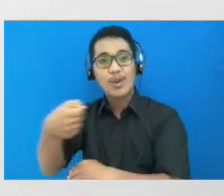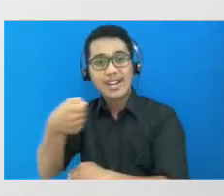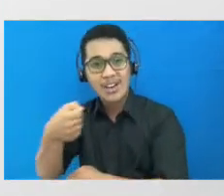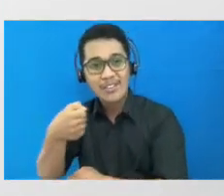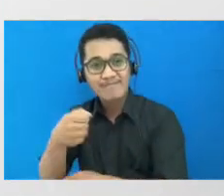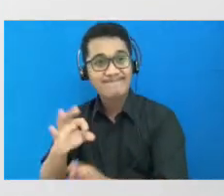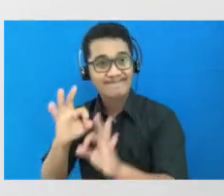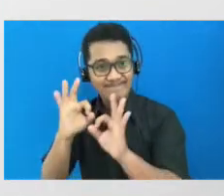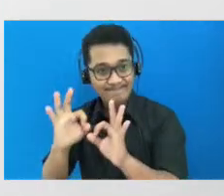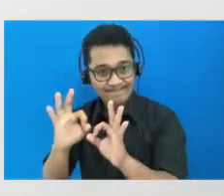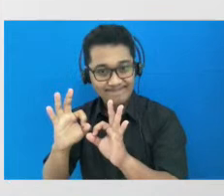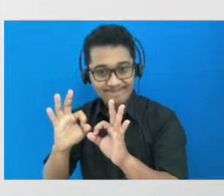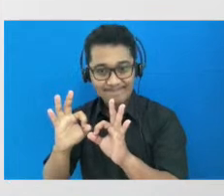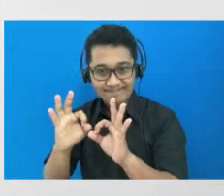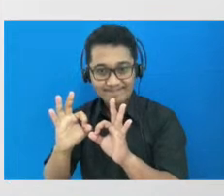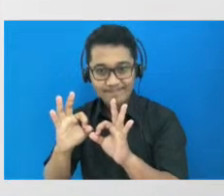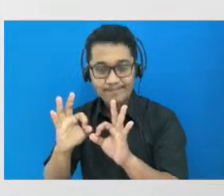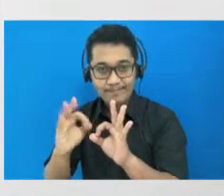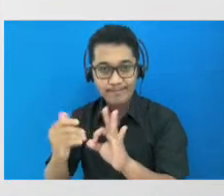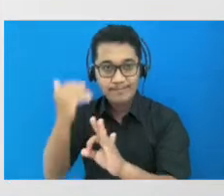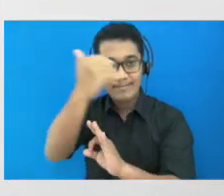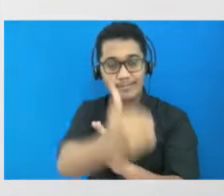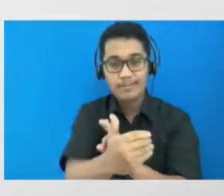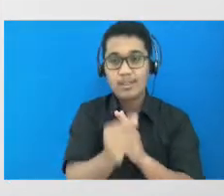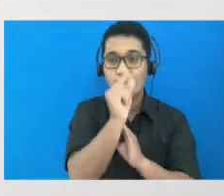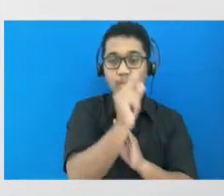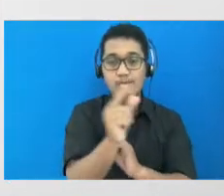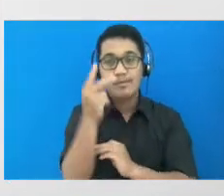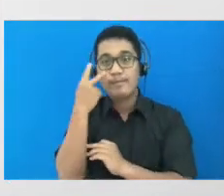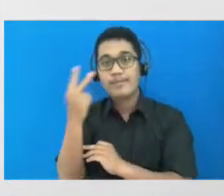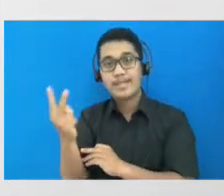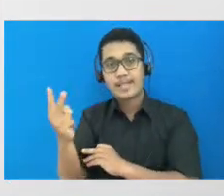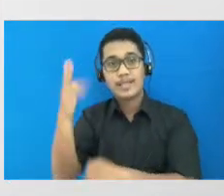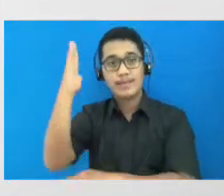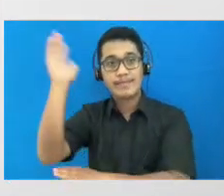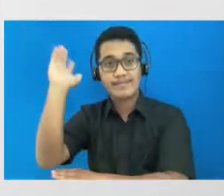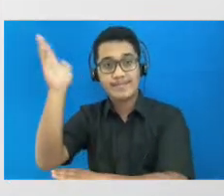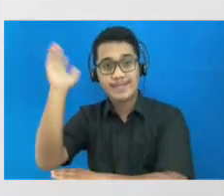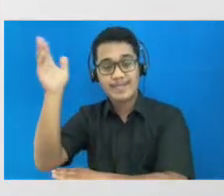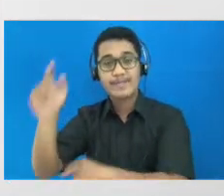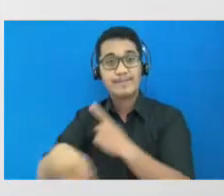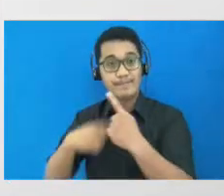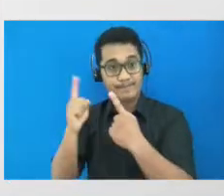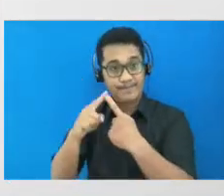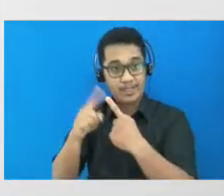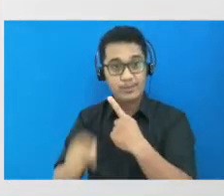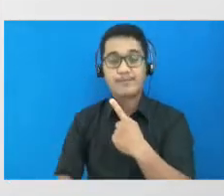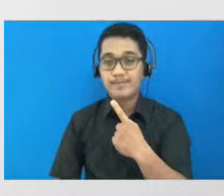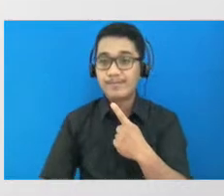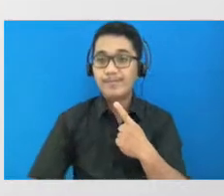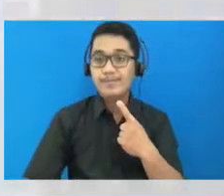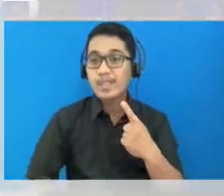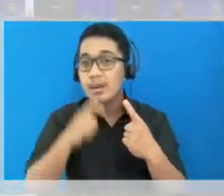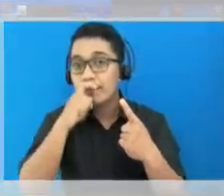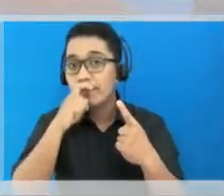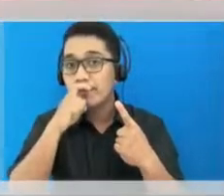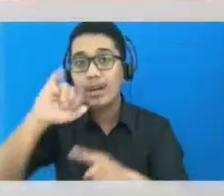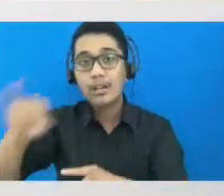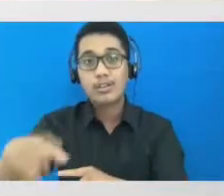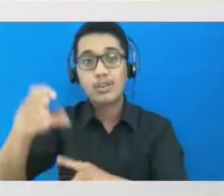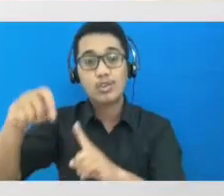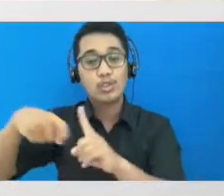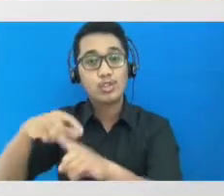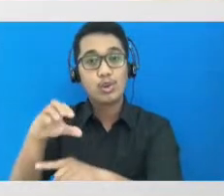Baiklah, kita akan segera masuk untuk mendengarkan pemaparan dari pembicara pertama, Bapak Joko